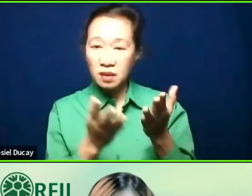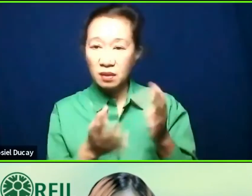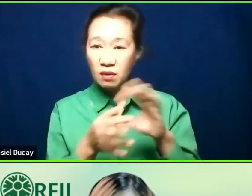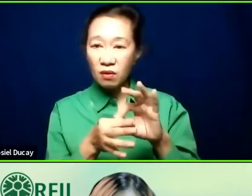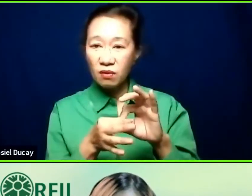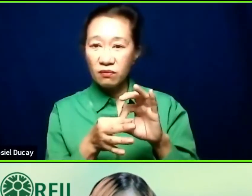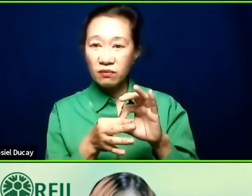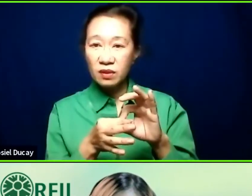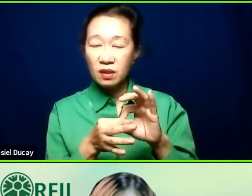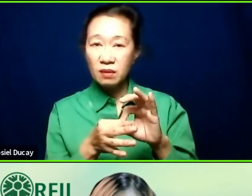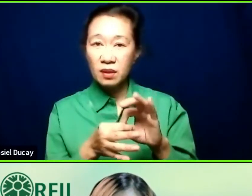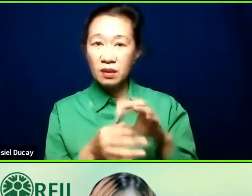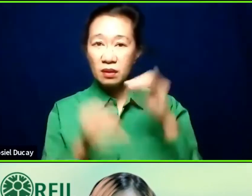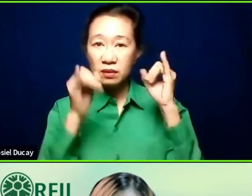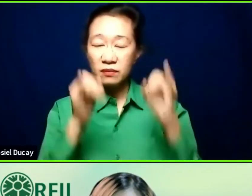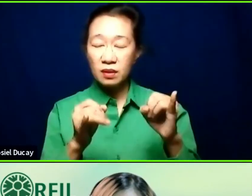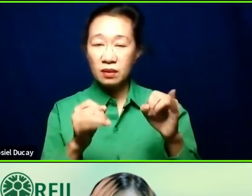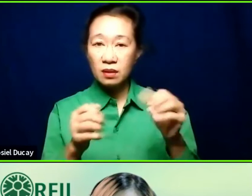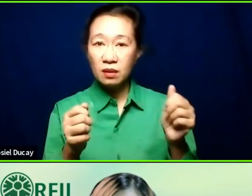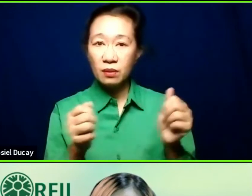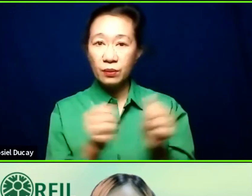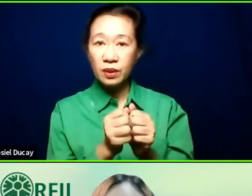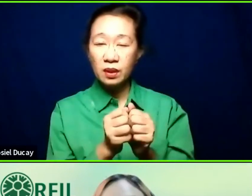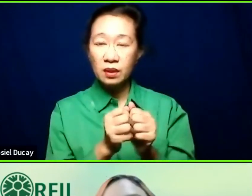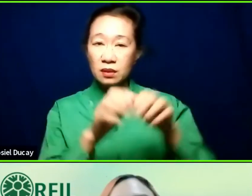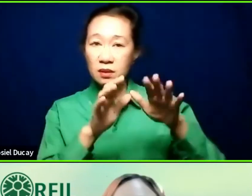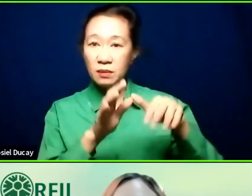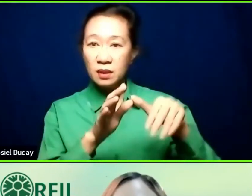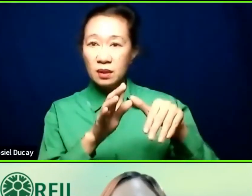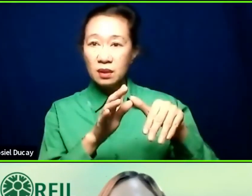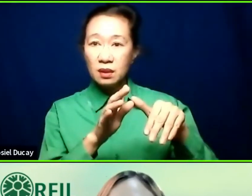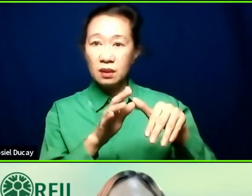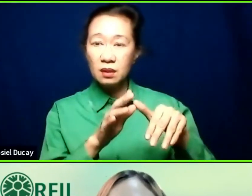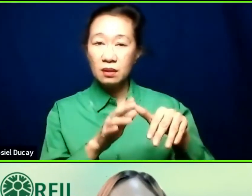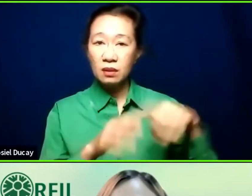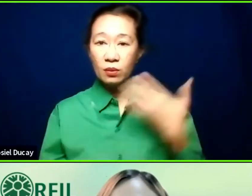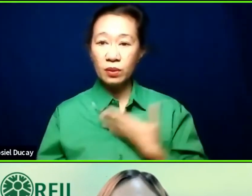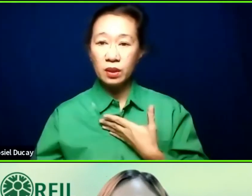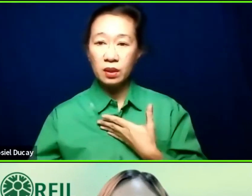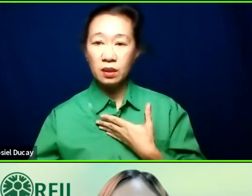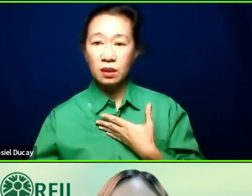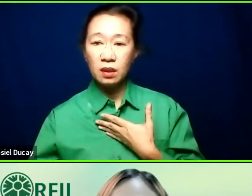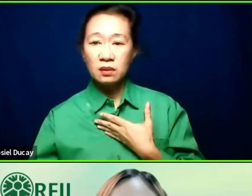mga individual na may kapansanan. May alam tayo, no,